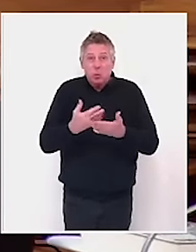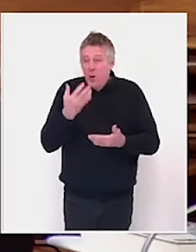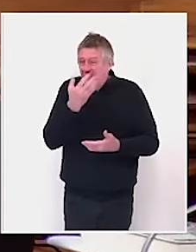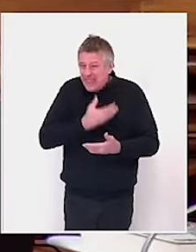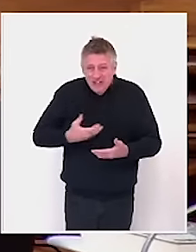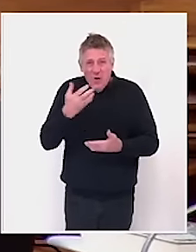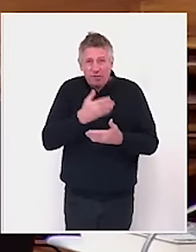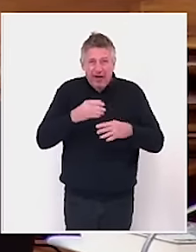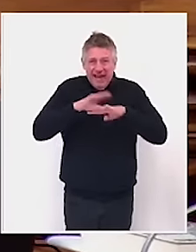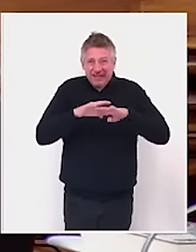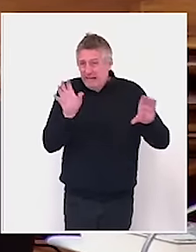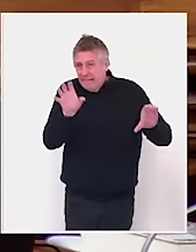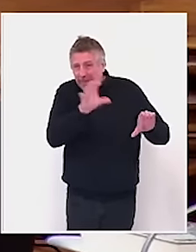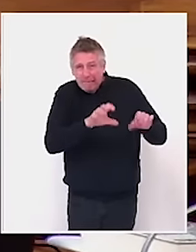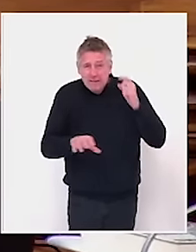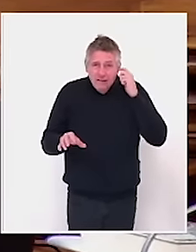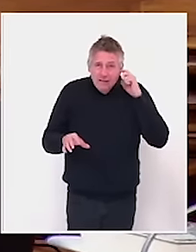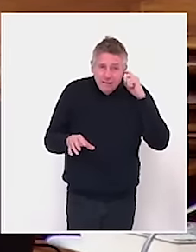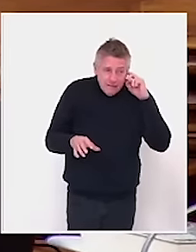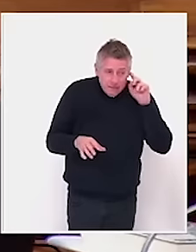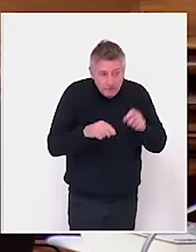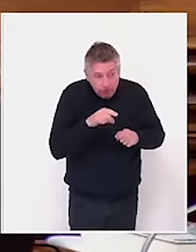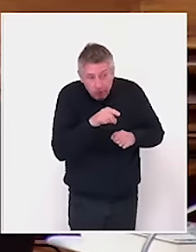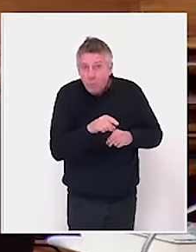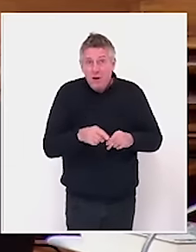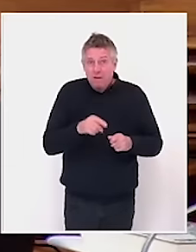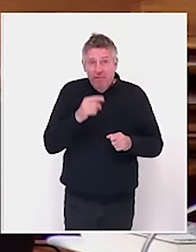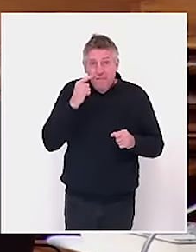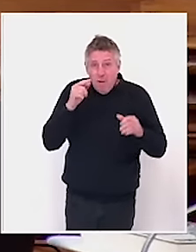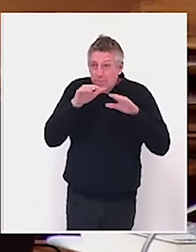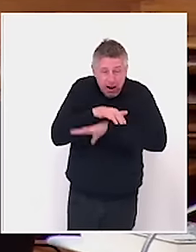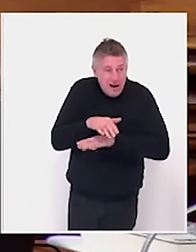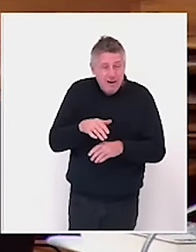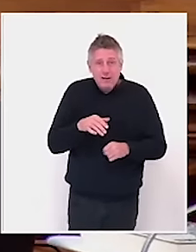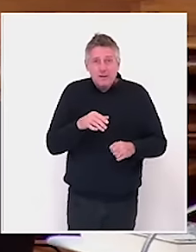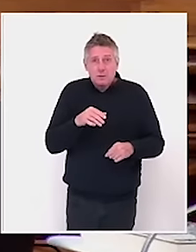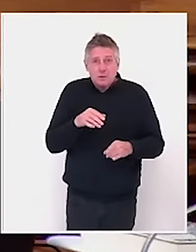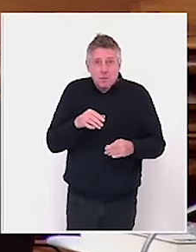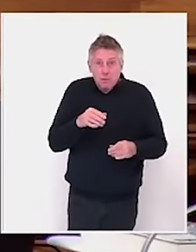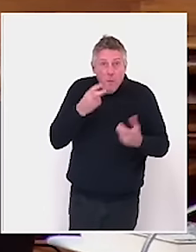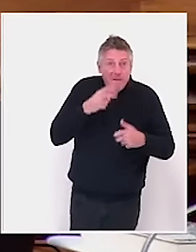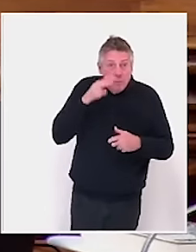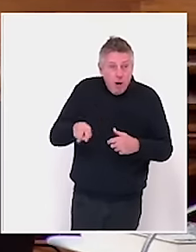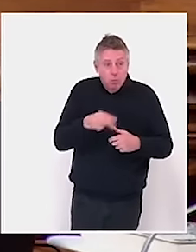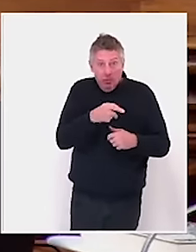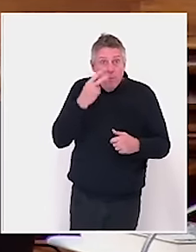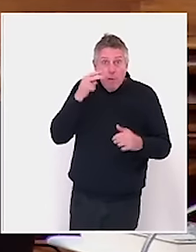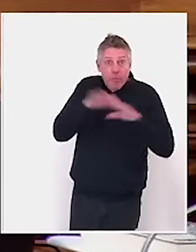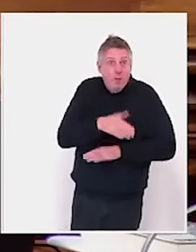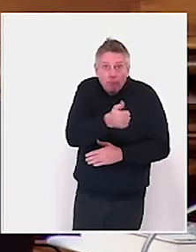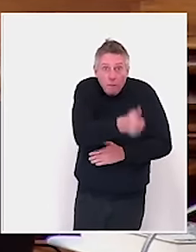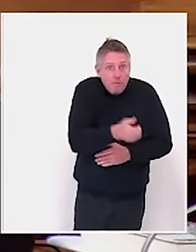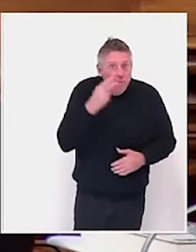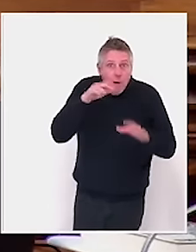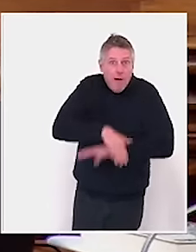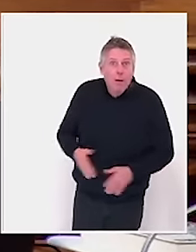et on a l'impression qu'il y a quelque chose que vous ne voyez pas, ou que vous ne voulez pas voir, mais je pense plutôt que vous ne le voyez pas, et vous ne mesurez pas à quel